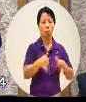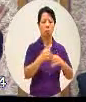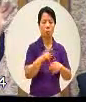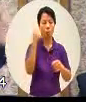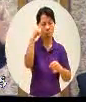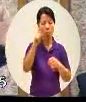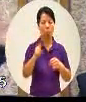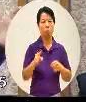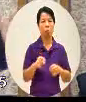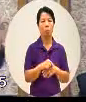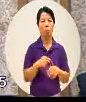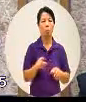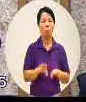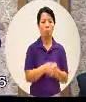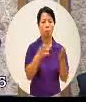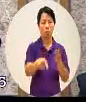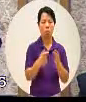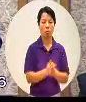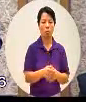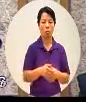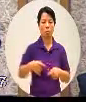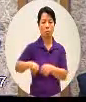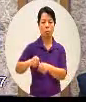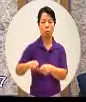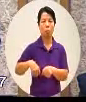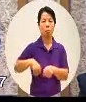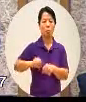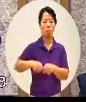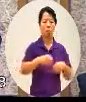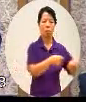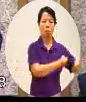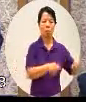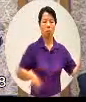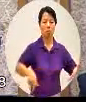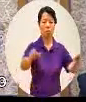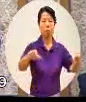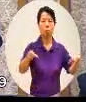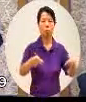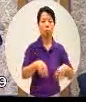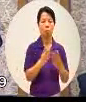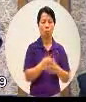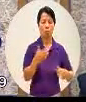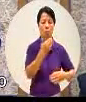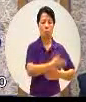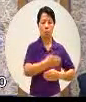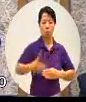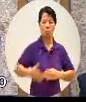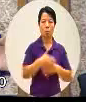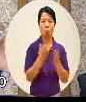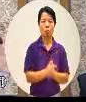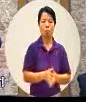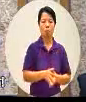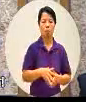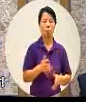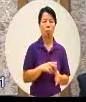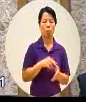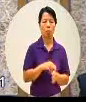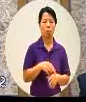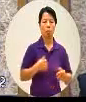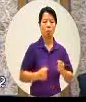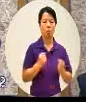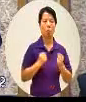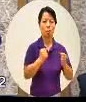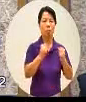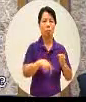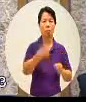为两边的机车道先开始做一个轰展、啊，快车道的部分会接续，因为快车